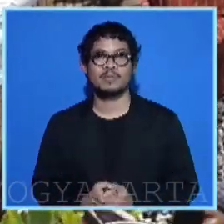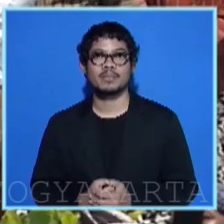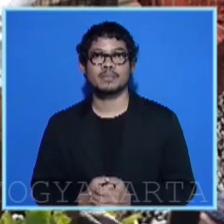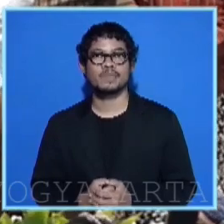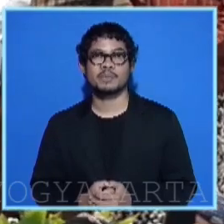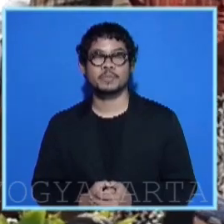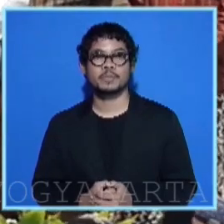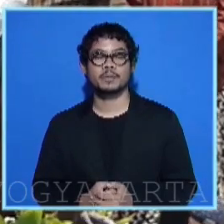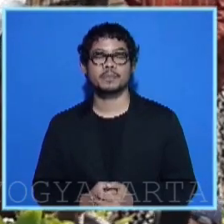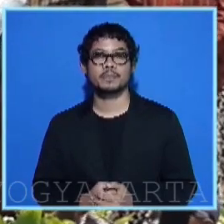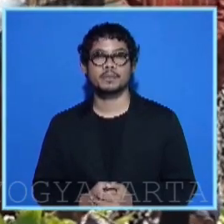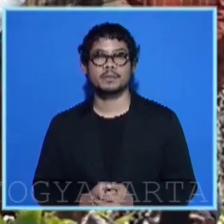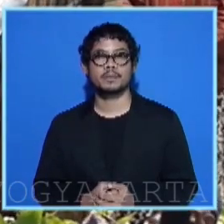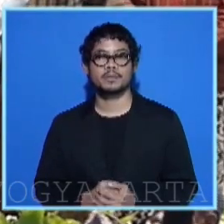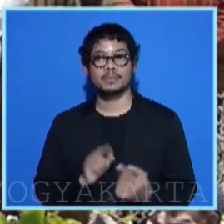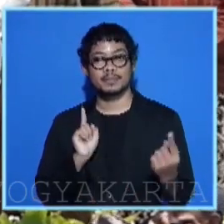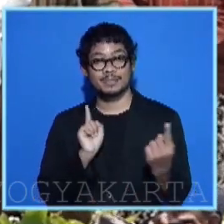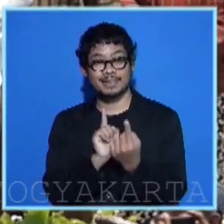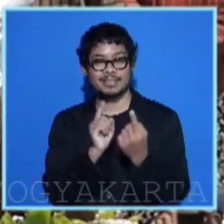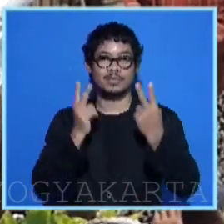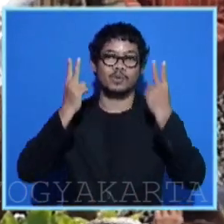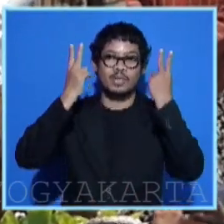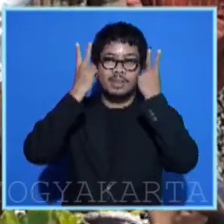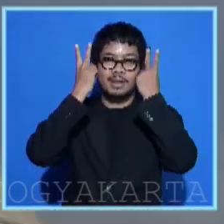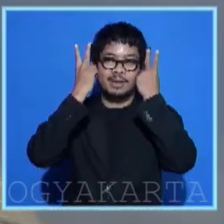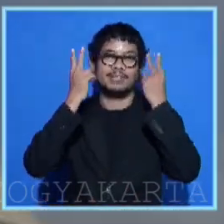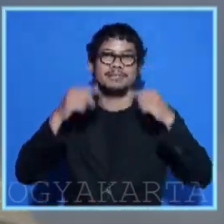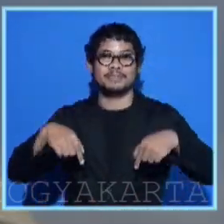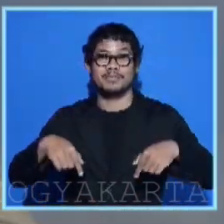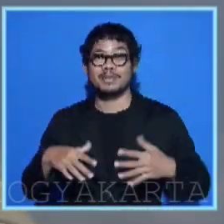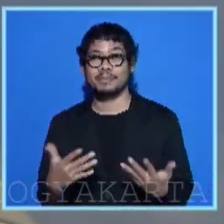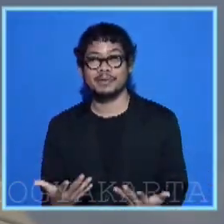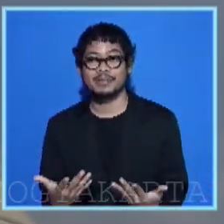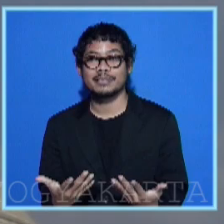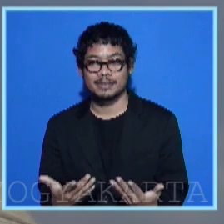Sultan Hamengkubuwono X Jogja Nyawiji Eng Pesta Demokrasi